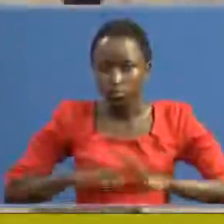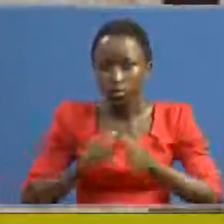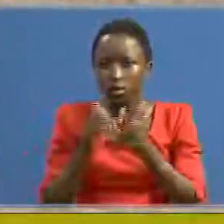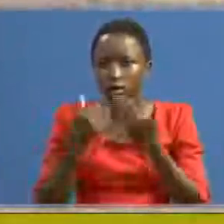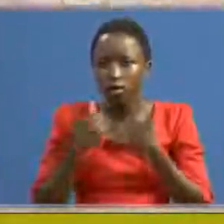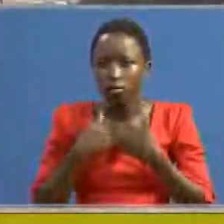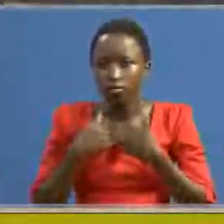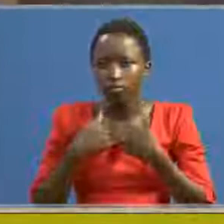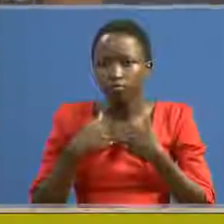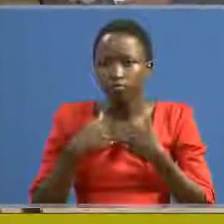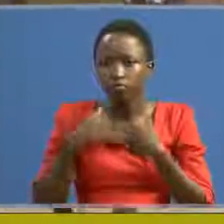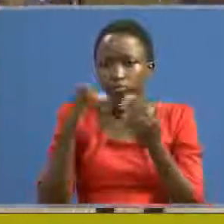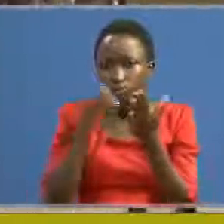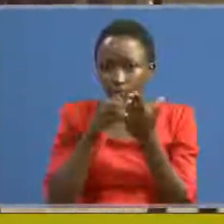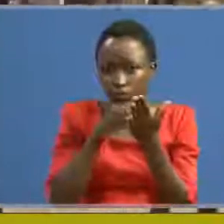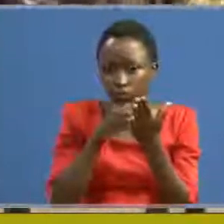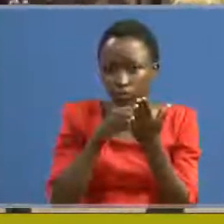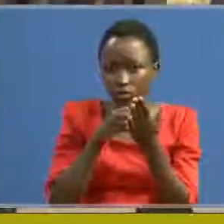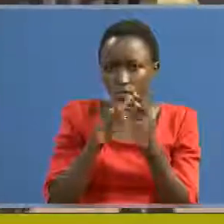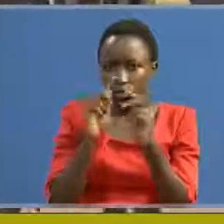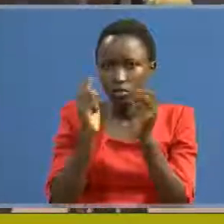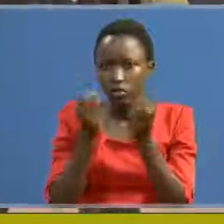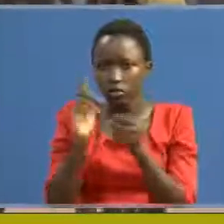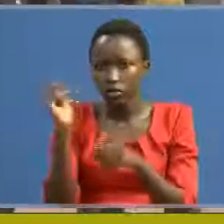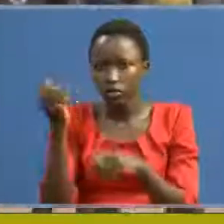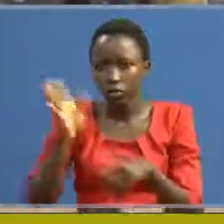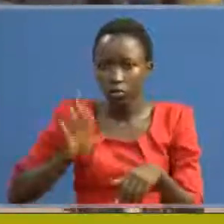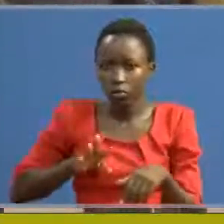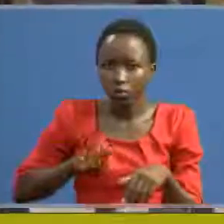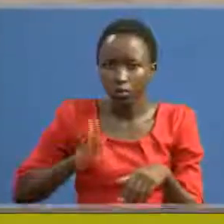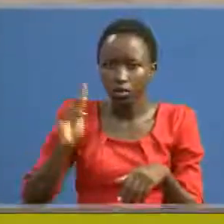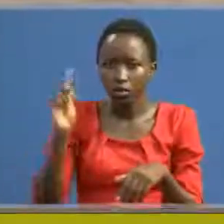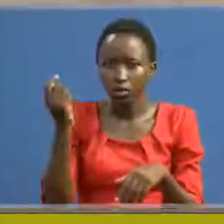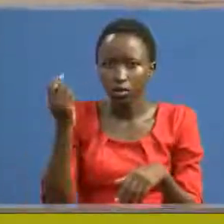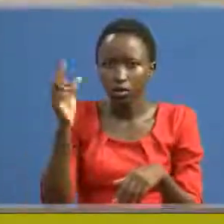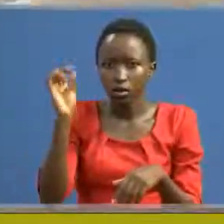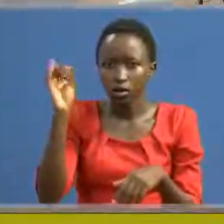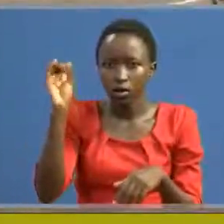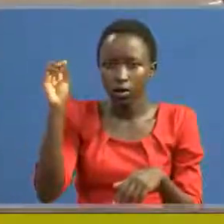kuwahi nafasi kwenye kikosi cha timu ya Kenya wanawake maarufu